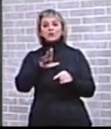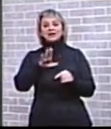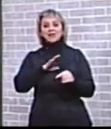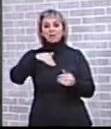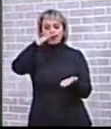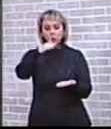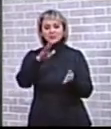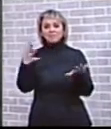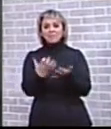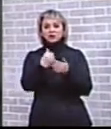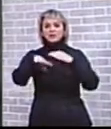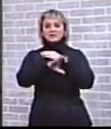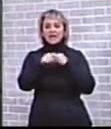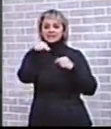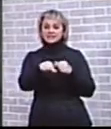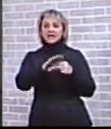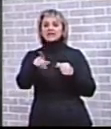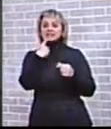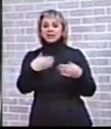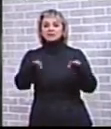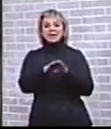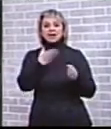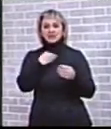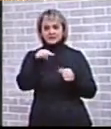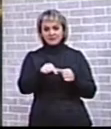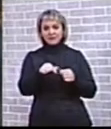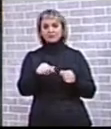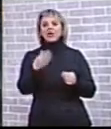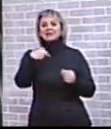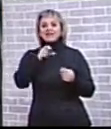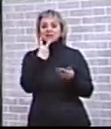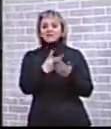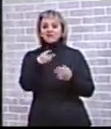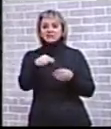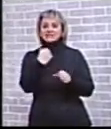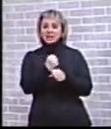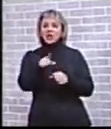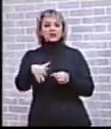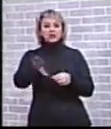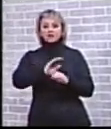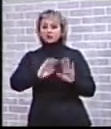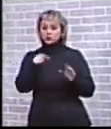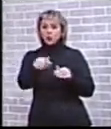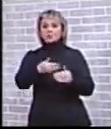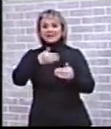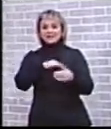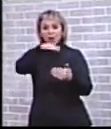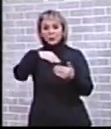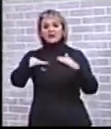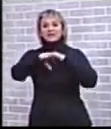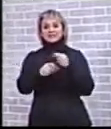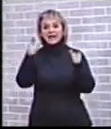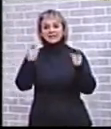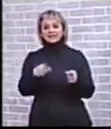бухта получалась в конце, ну, скажем так, красивая. Товарный вид придали, но это еще не все. Перед намоткой и в конце